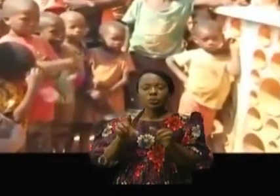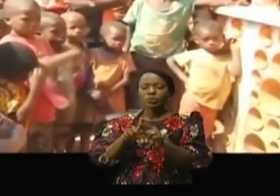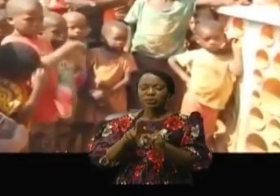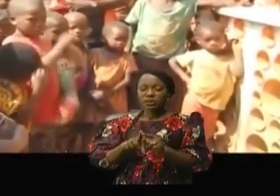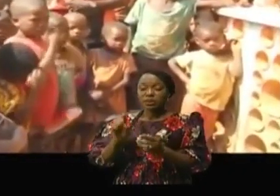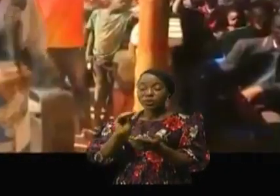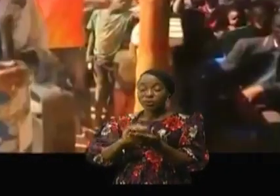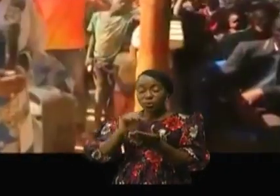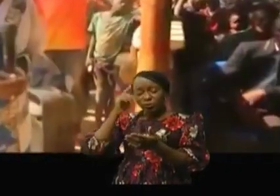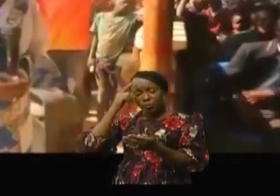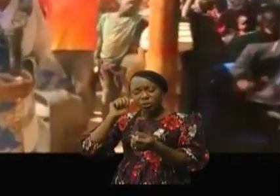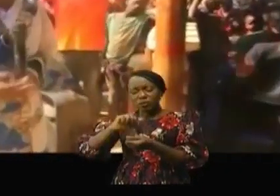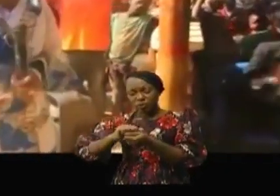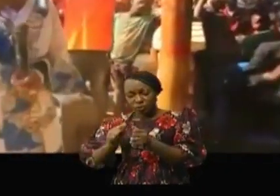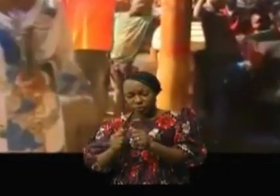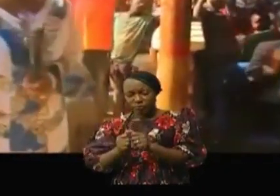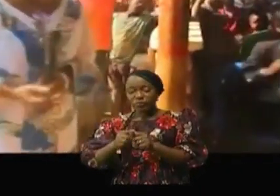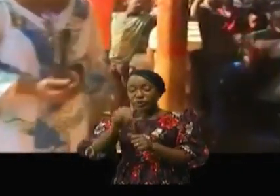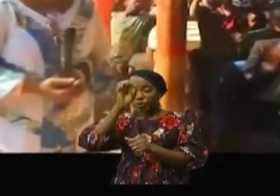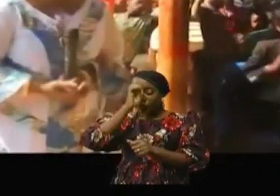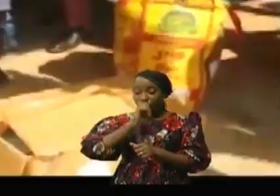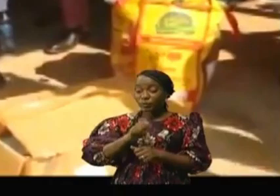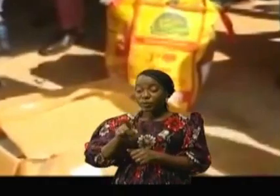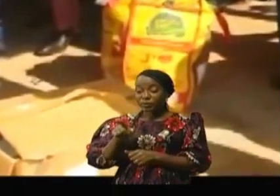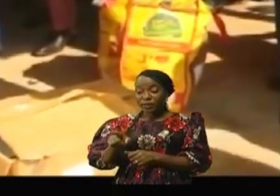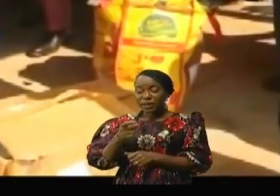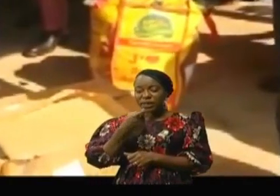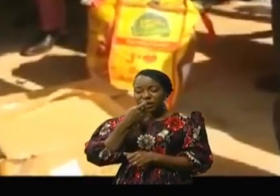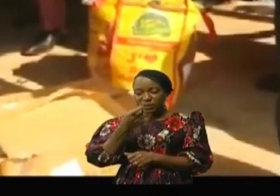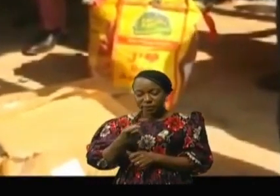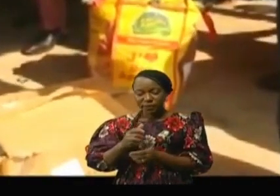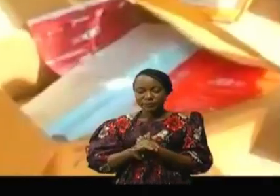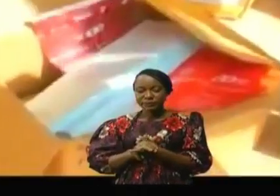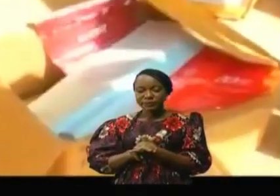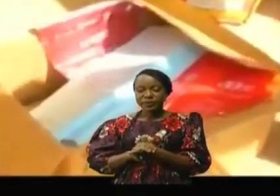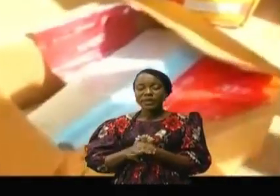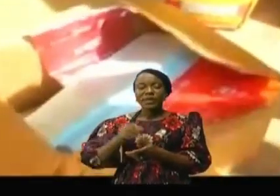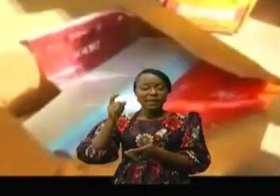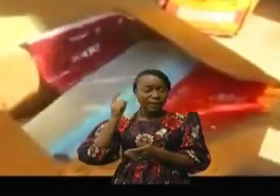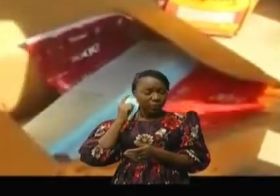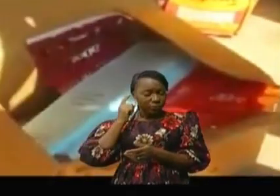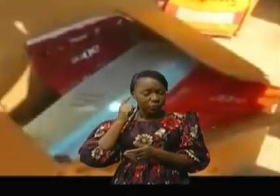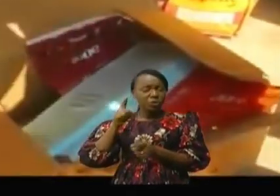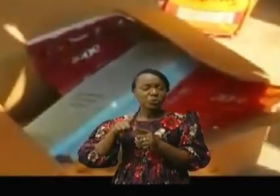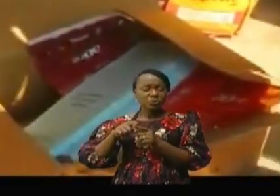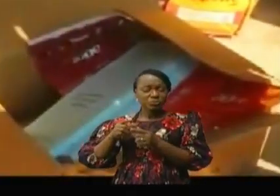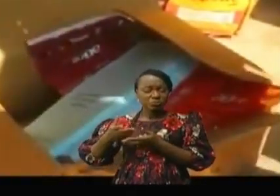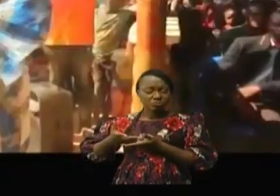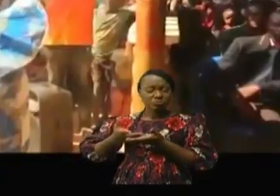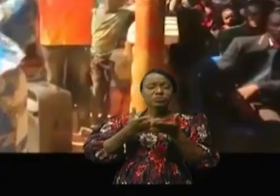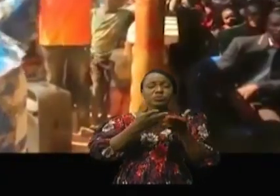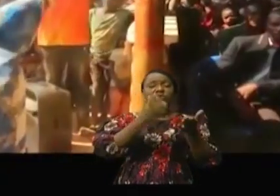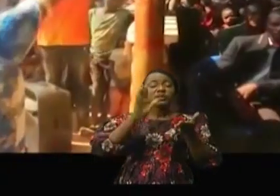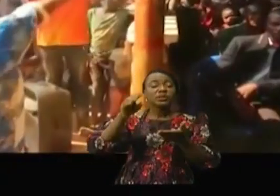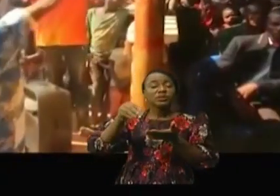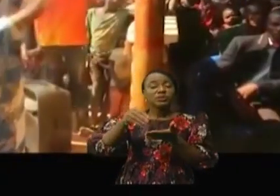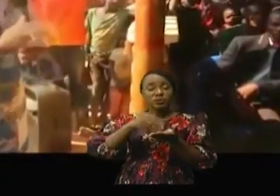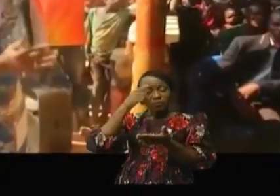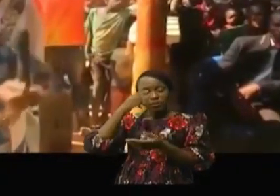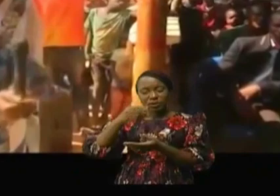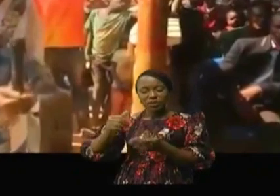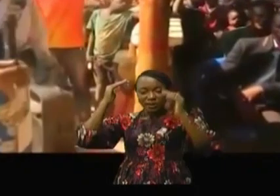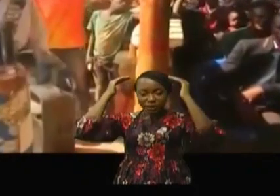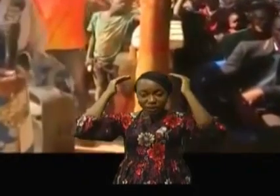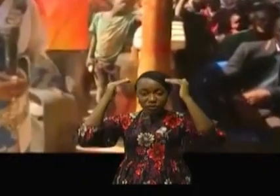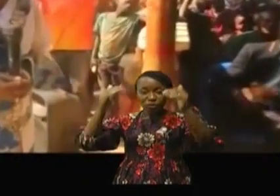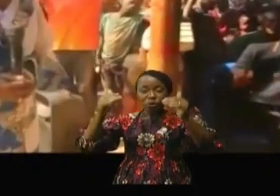partie à l'indoléance, l'honorable princesse Dominique Monongo Inamizi a apporté sa modeste contribution pour l'achat des tôles